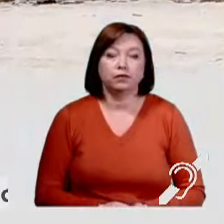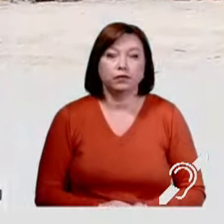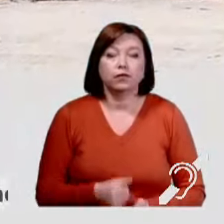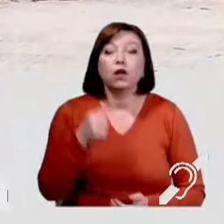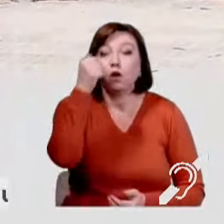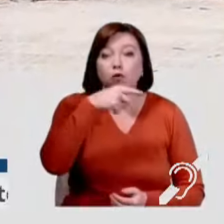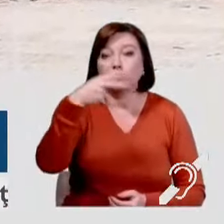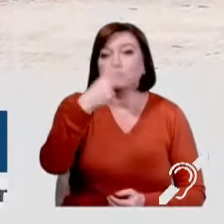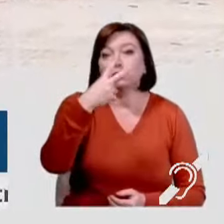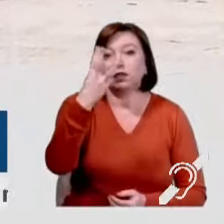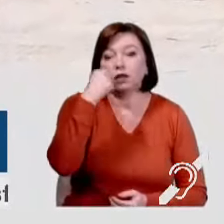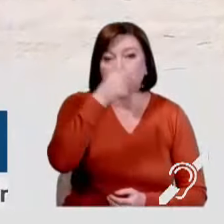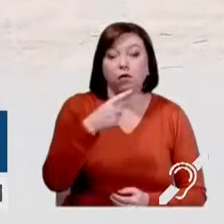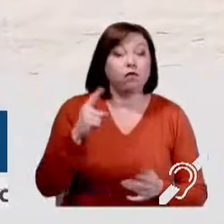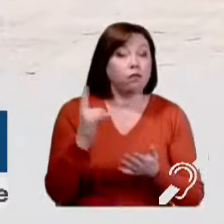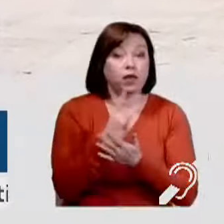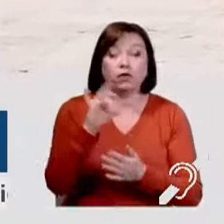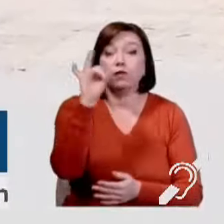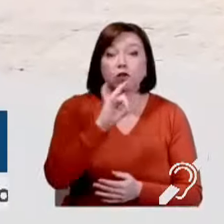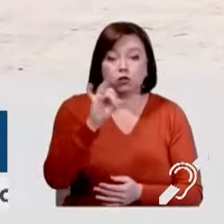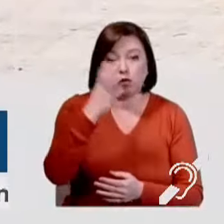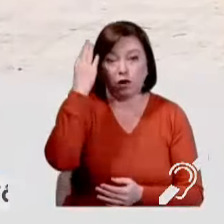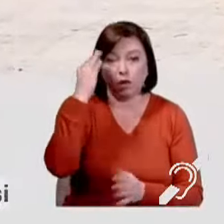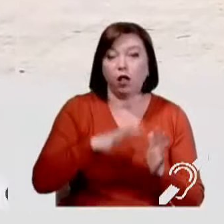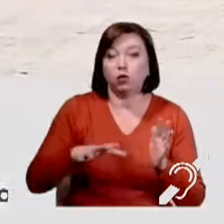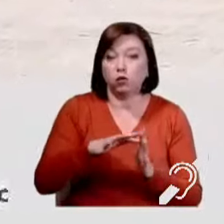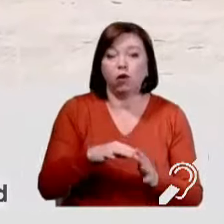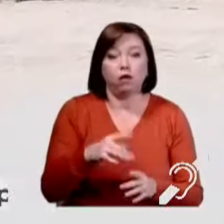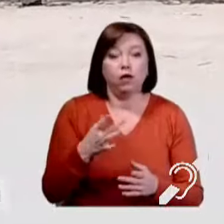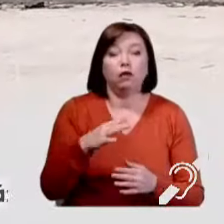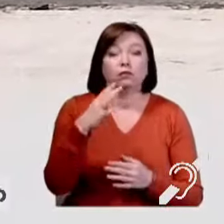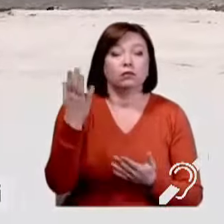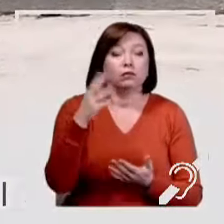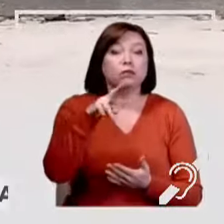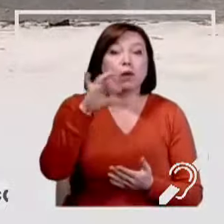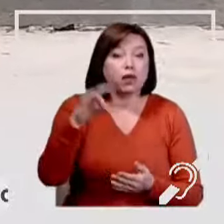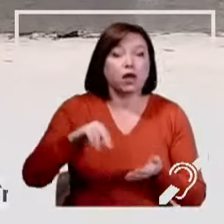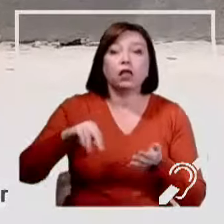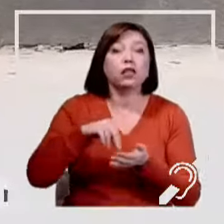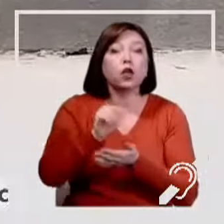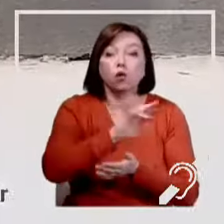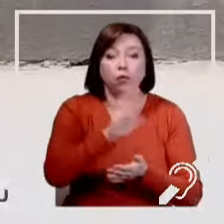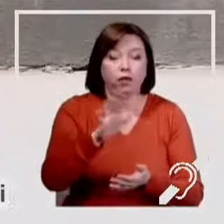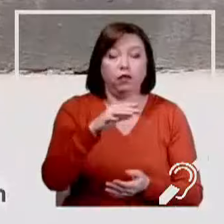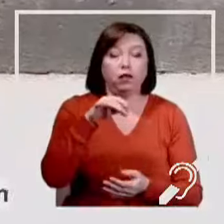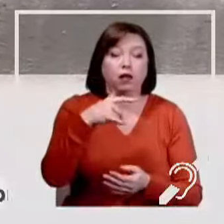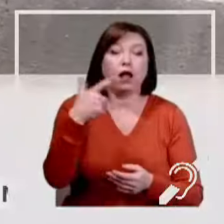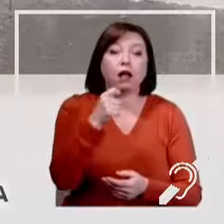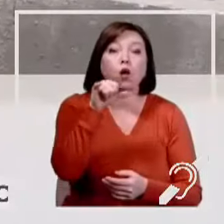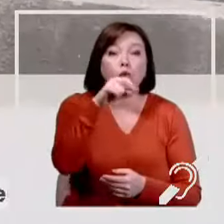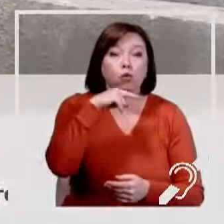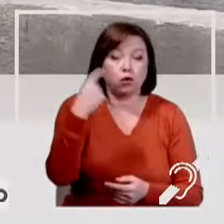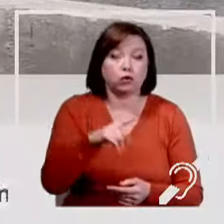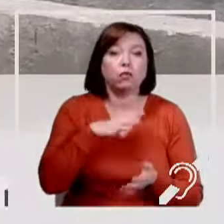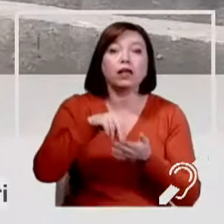În anul 2023, pentru prima dată în istoria sa, Republica Moldova, malul drept, nu a cumpărat gaz de la Gazprom. Autoritățile au